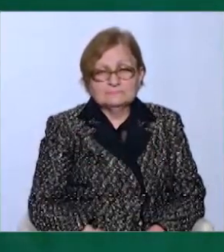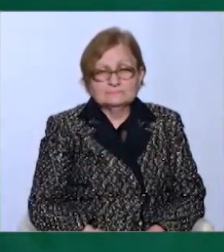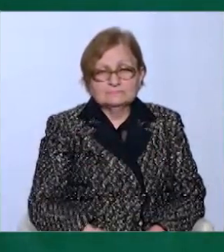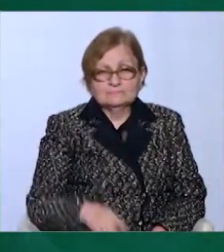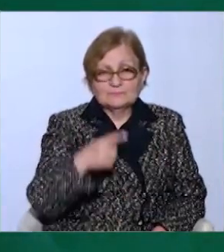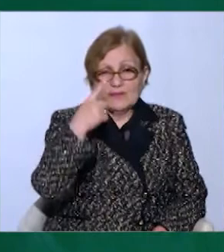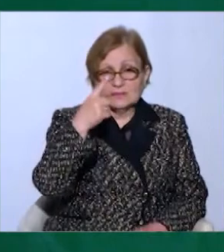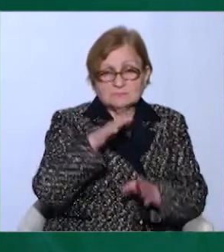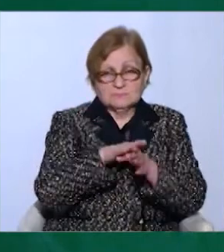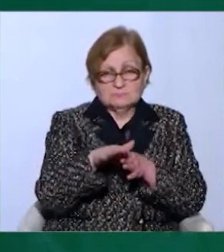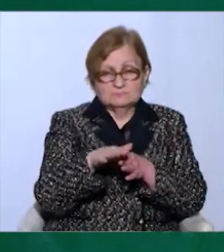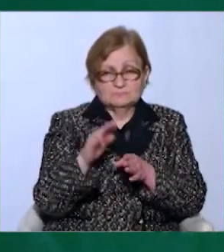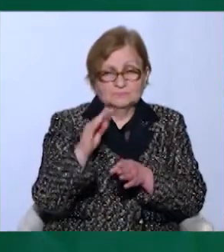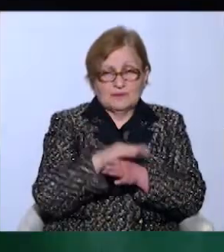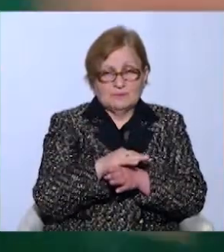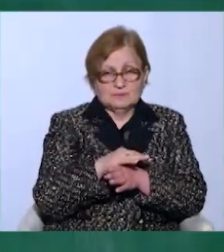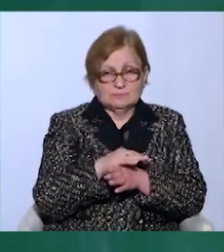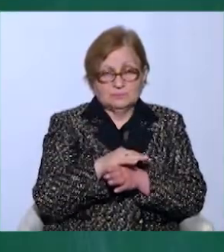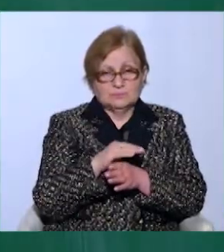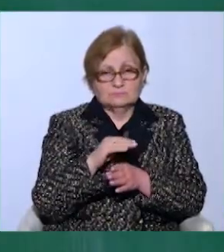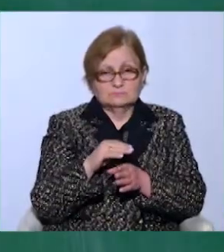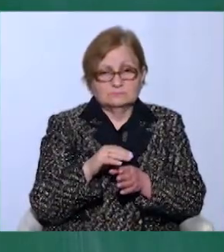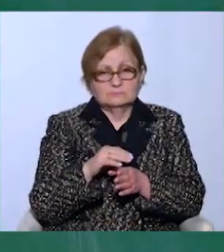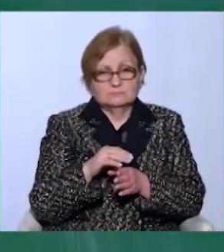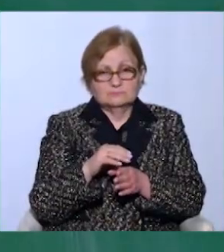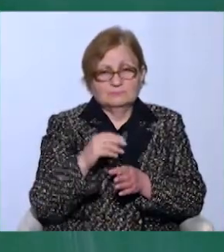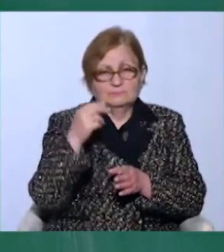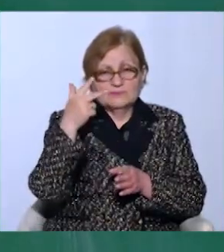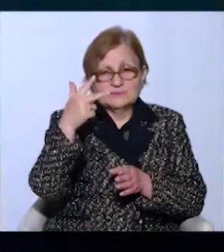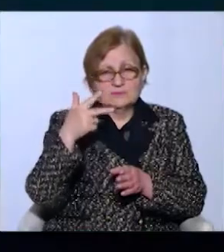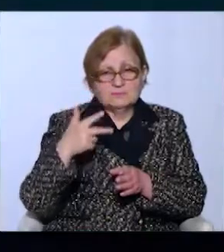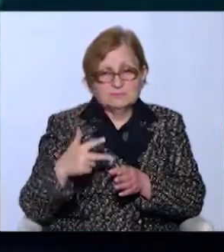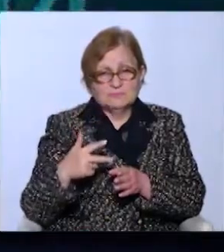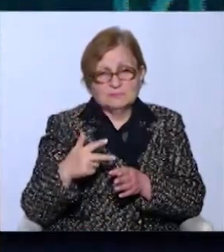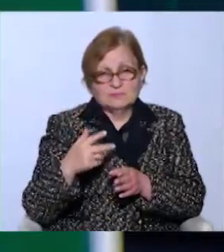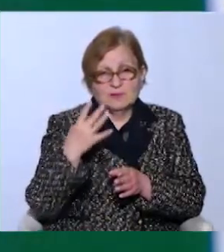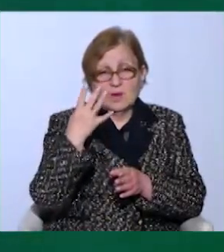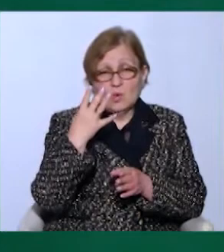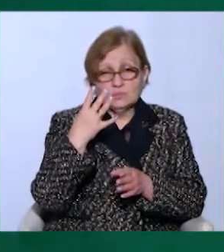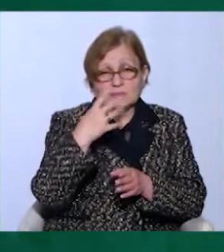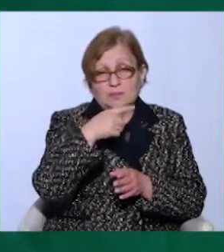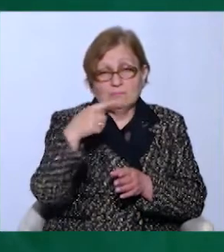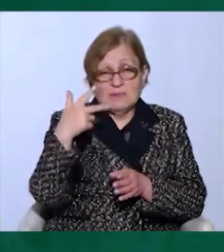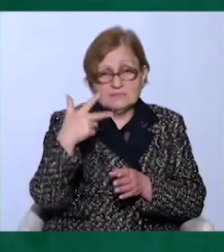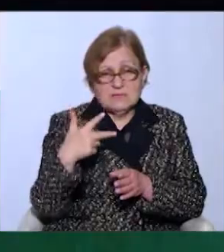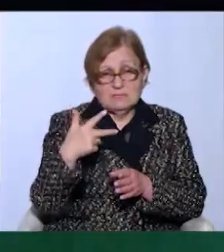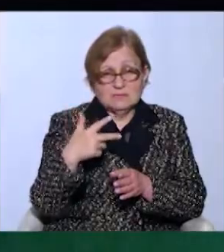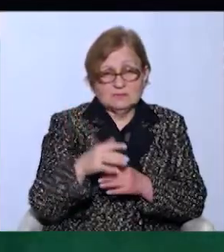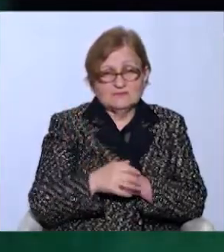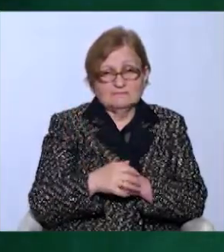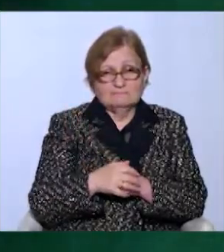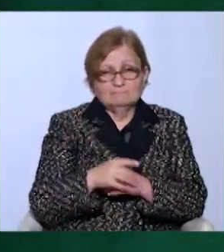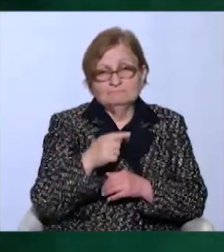1 მთელს დამატებული 3 მესამედს 1 მესამედი 4 მესამედი